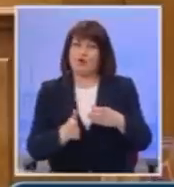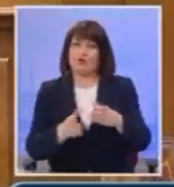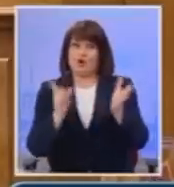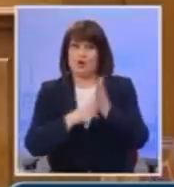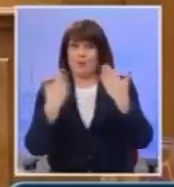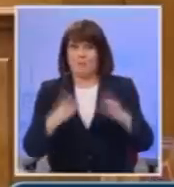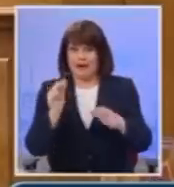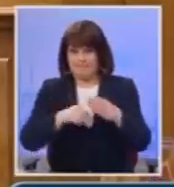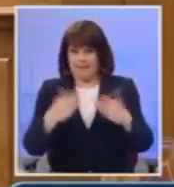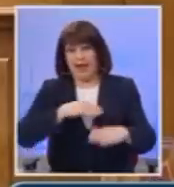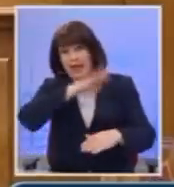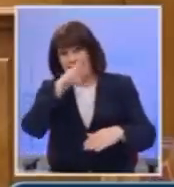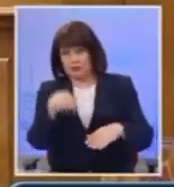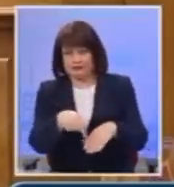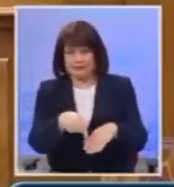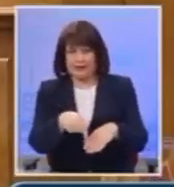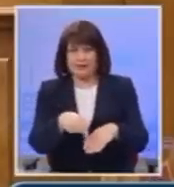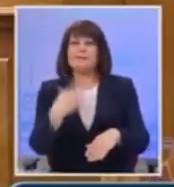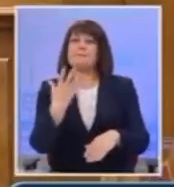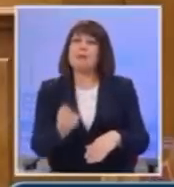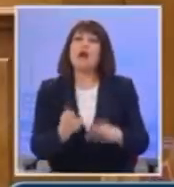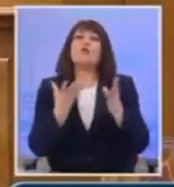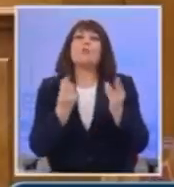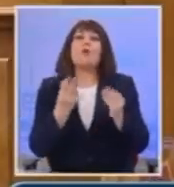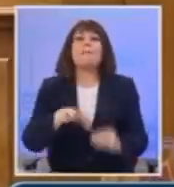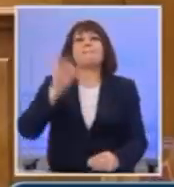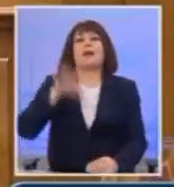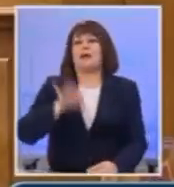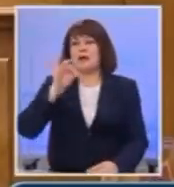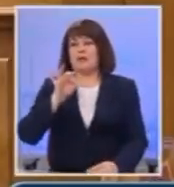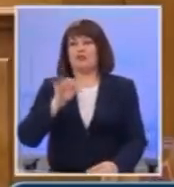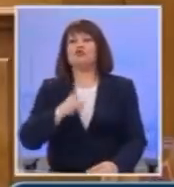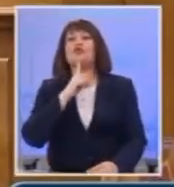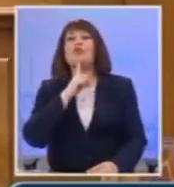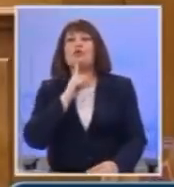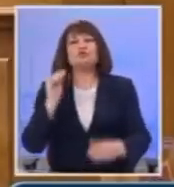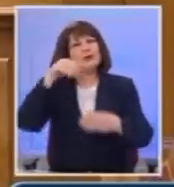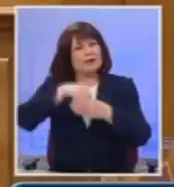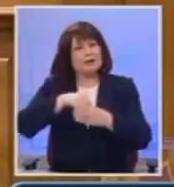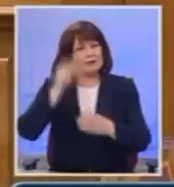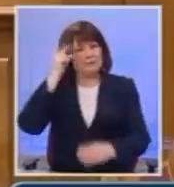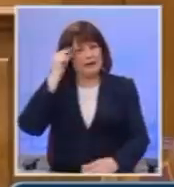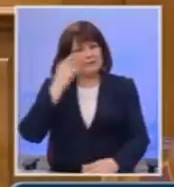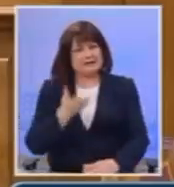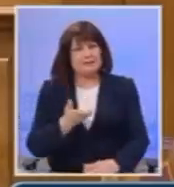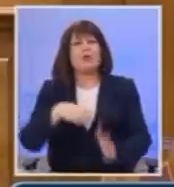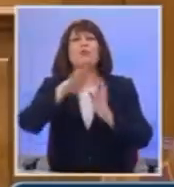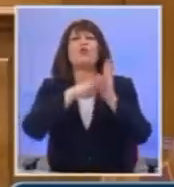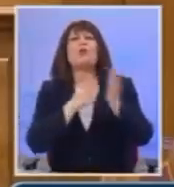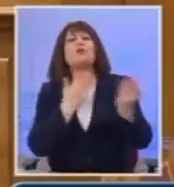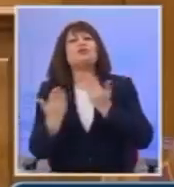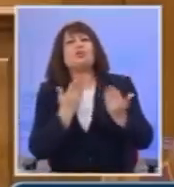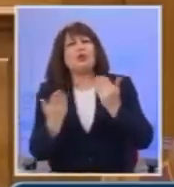του νόμου μέχρι σήμερα υπάρχουν πάρα πολλές περιπτώσεις τέτοιου είδους εμπλοκής που αφορά τα προγράμματα